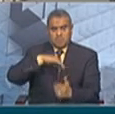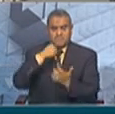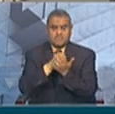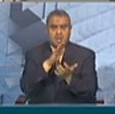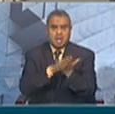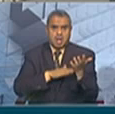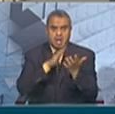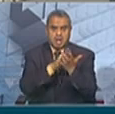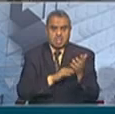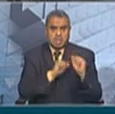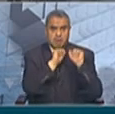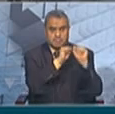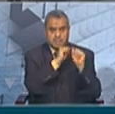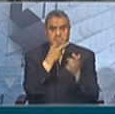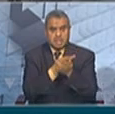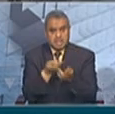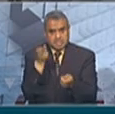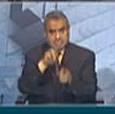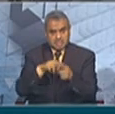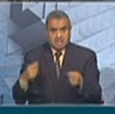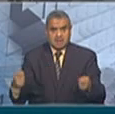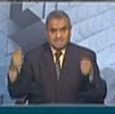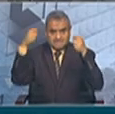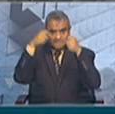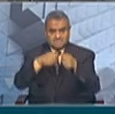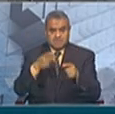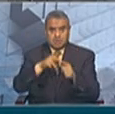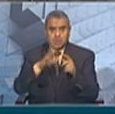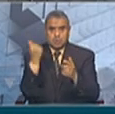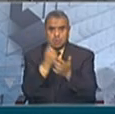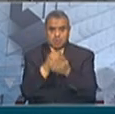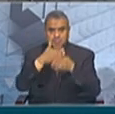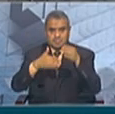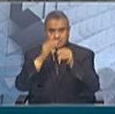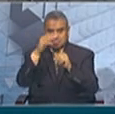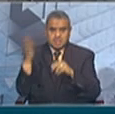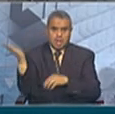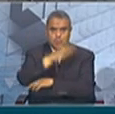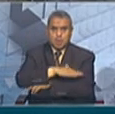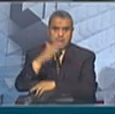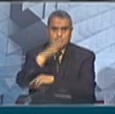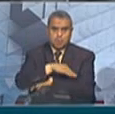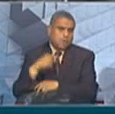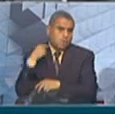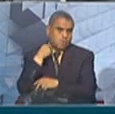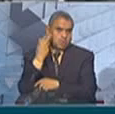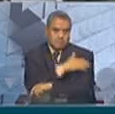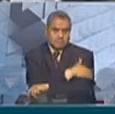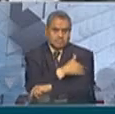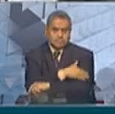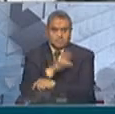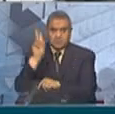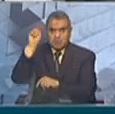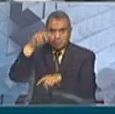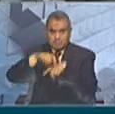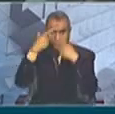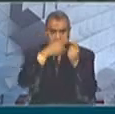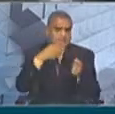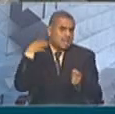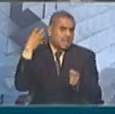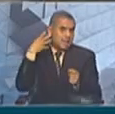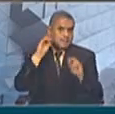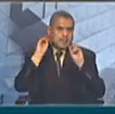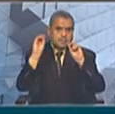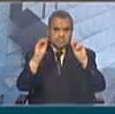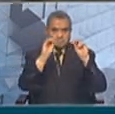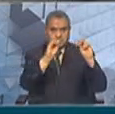حياتهم للخطر، علاوة على إلحاق الضرر بالممتلكات الخاصة. كما دعت البعثة الأممية في ليبيا إلى الوقف